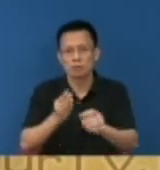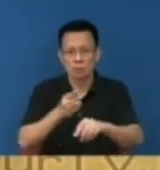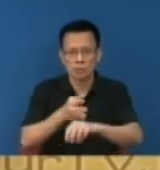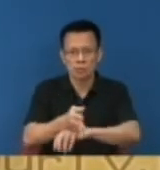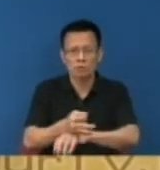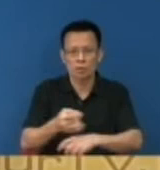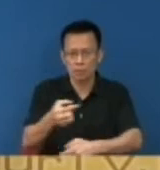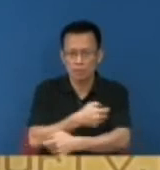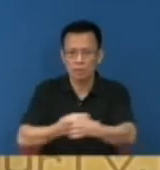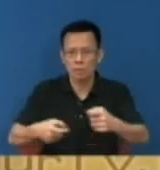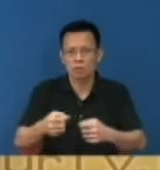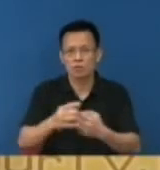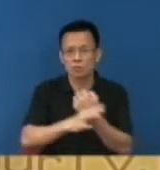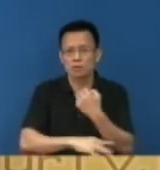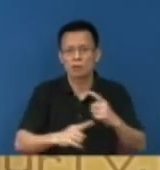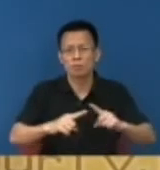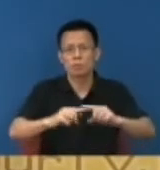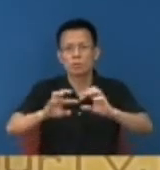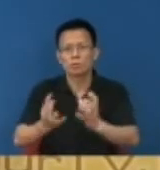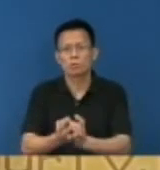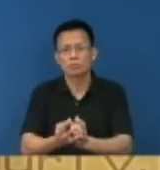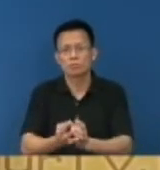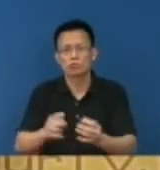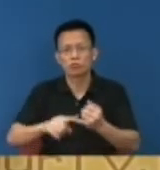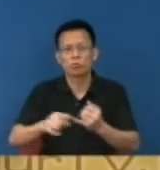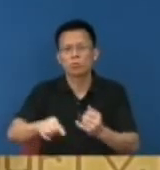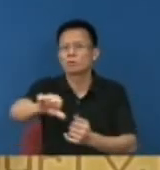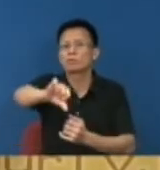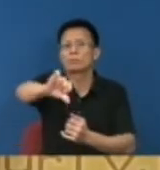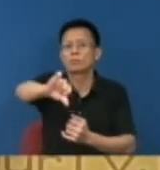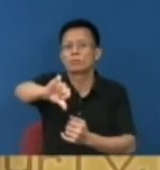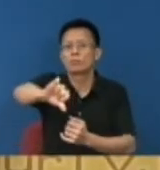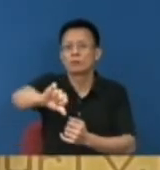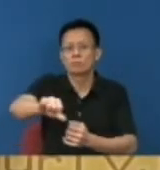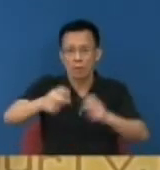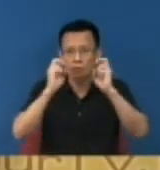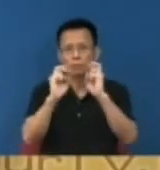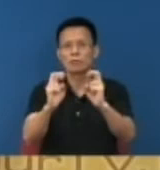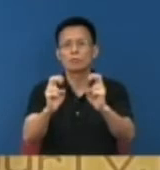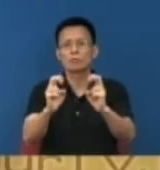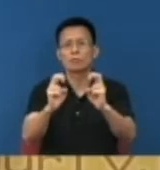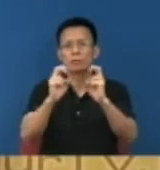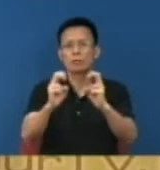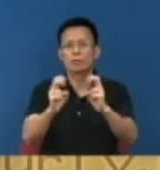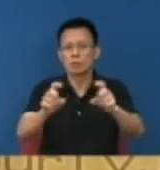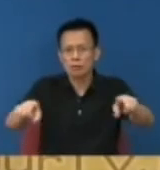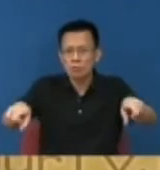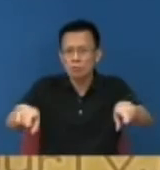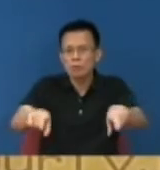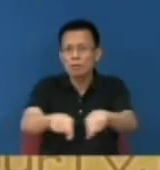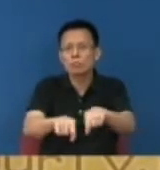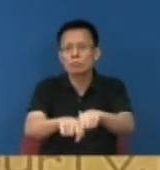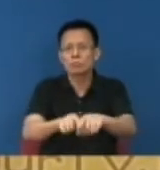策，民主黨都係守唔住嘅。哦，地鐵合併上市，民主黨投咩